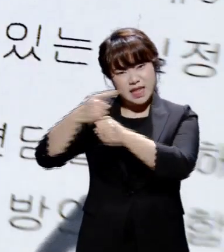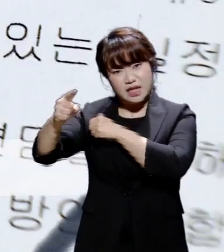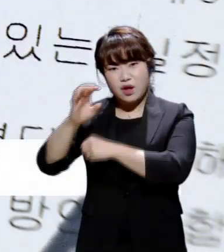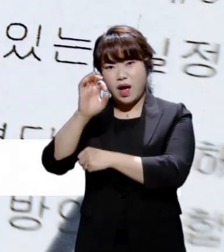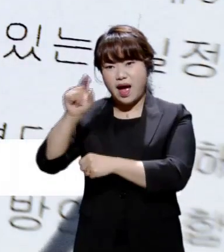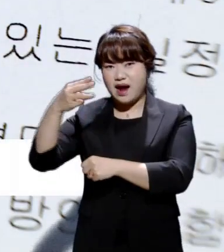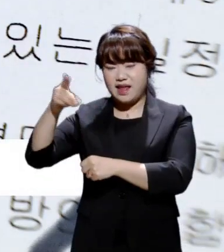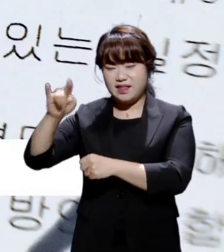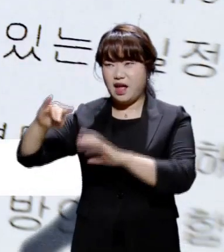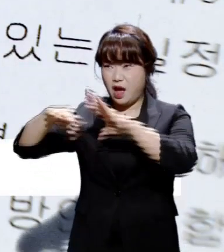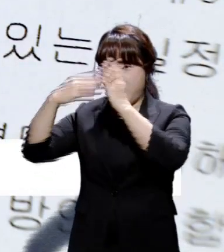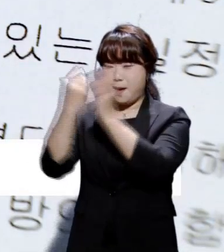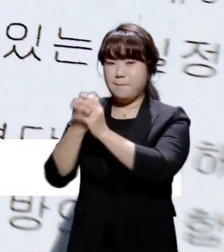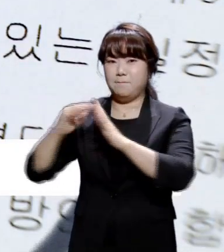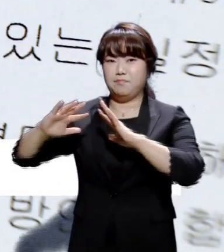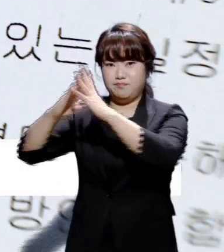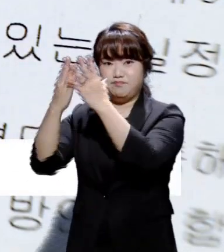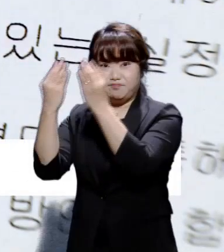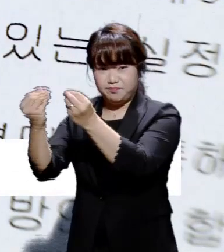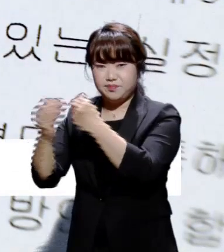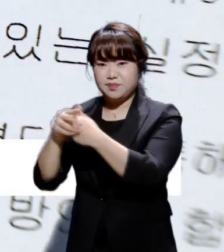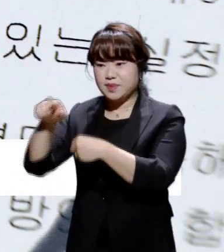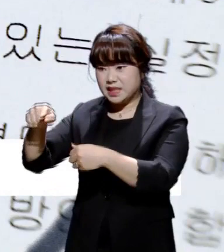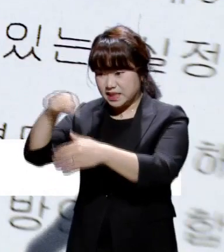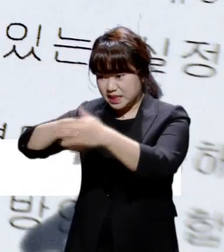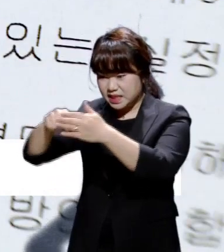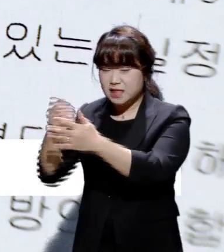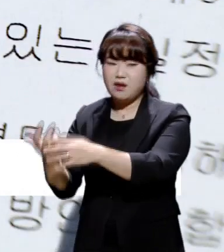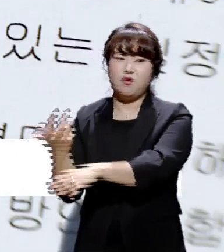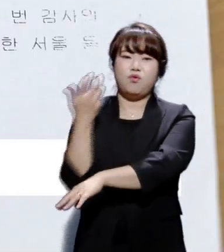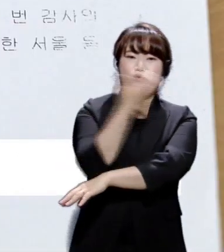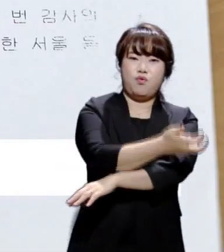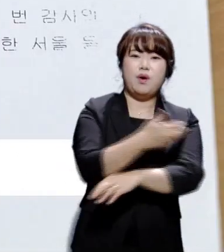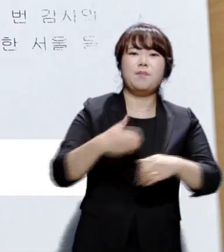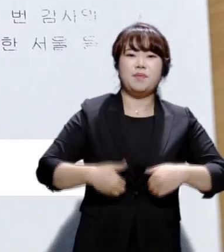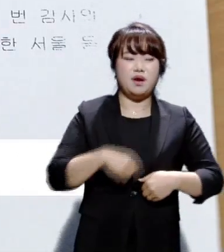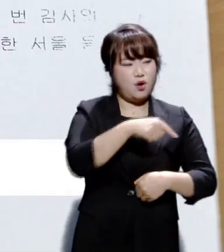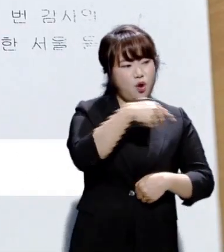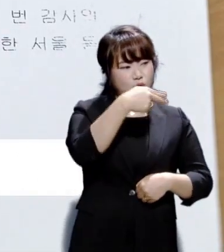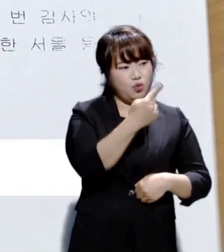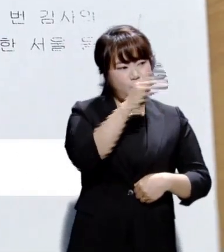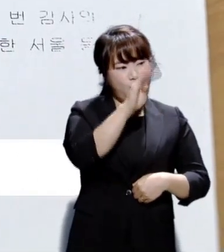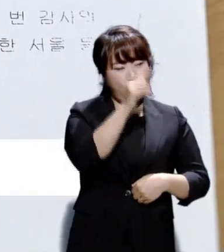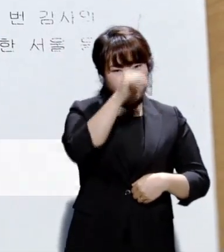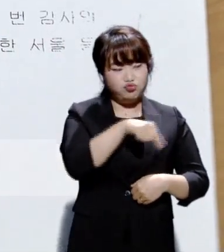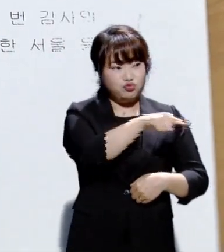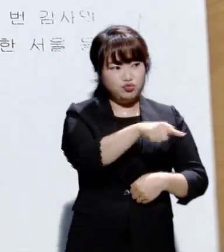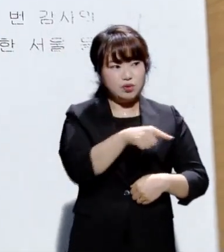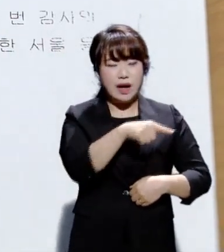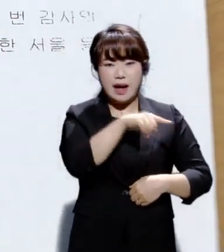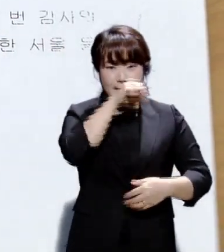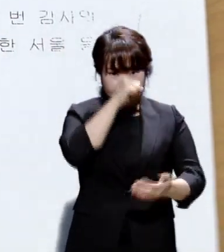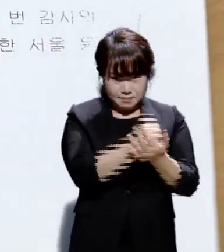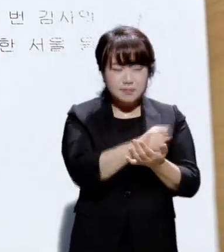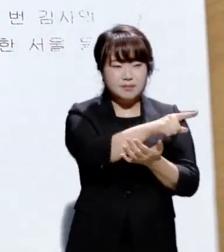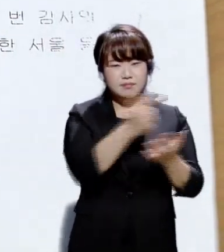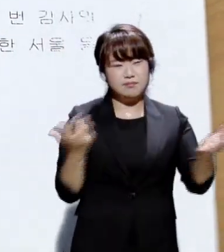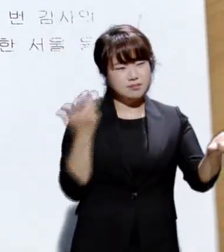아레나 착공을 앞두고 시립 코트장을 이전해야 하는데 도봉구 게이트볼장을 대체 부지로 선택한